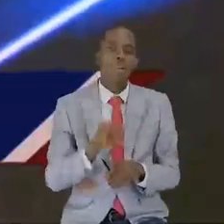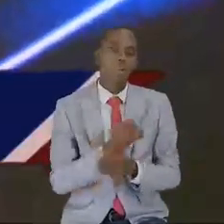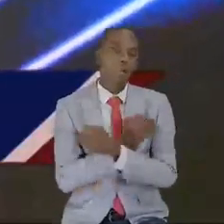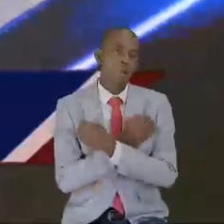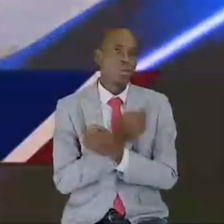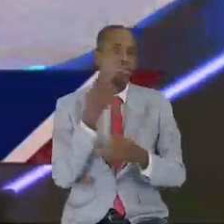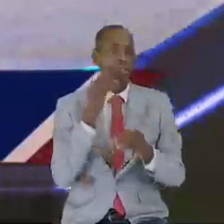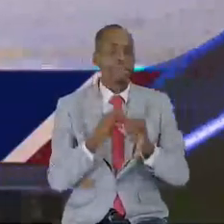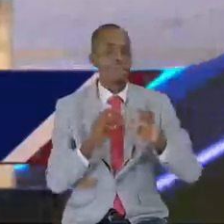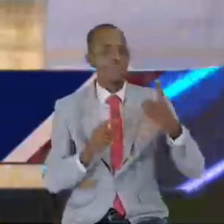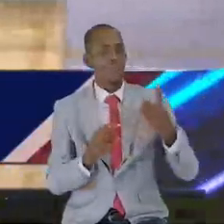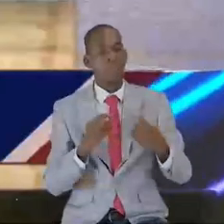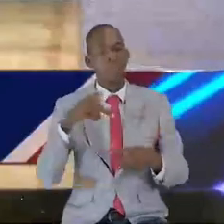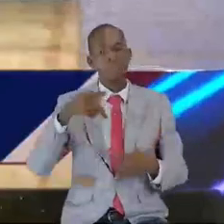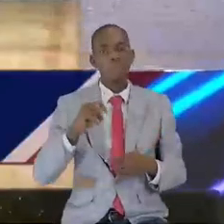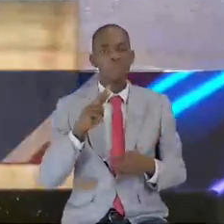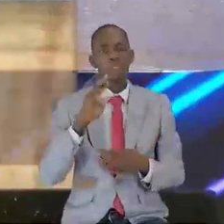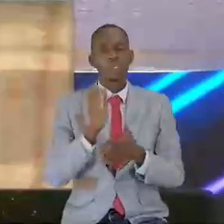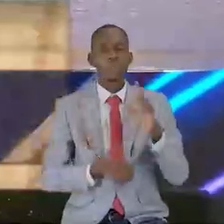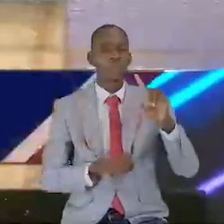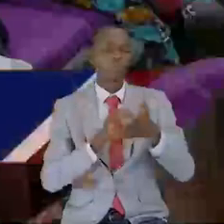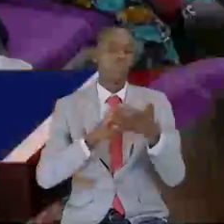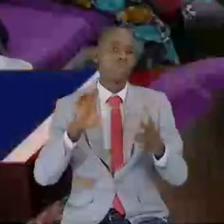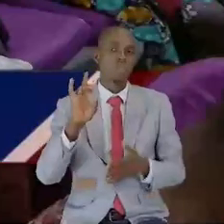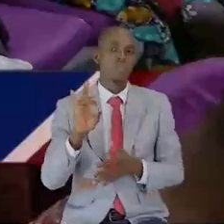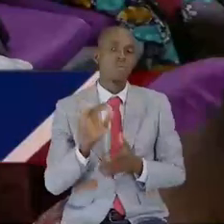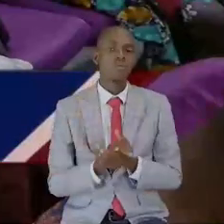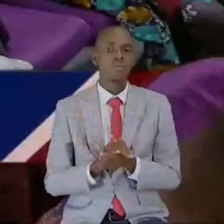Pierre, chapitre 1, verset 8.